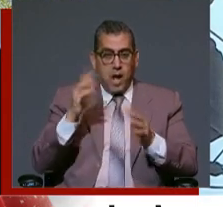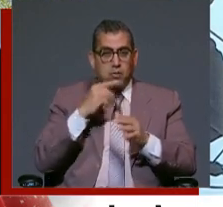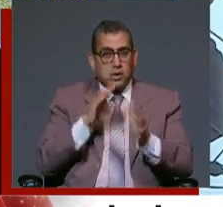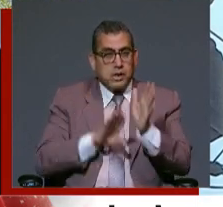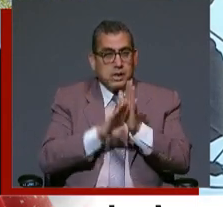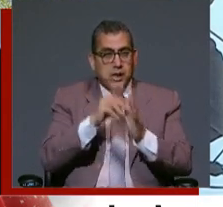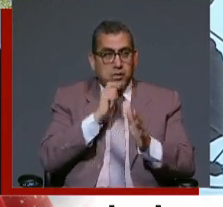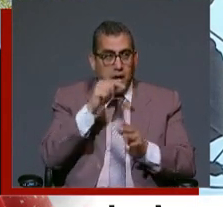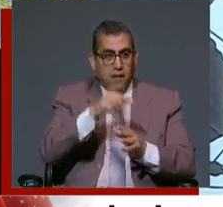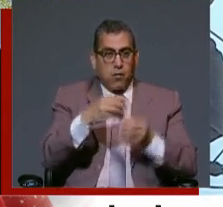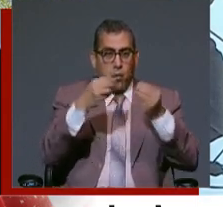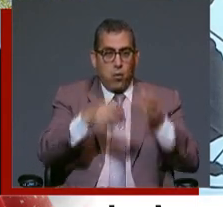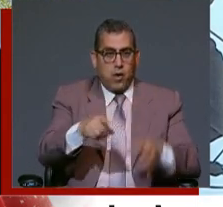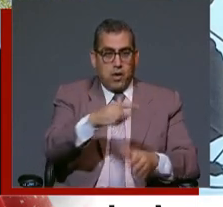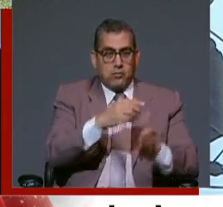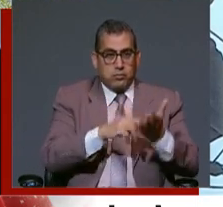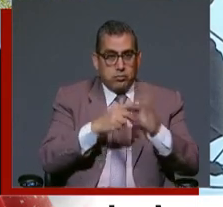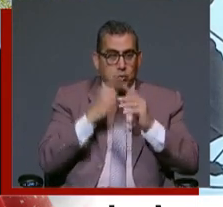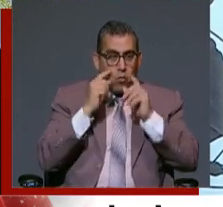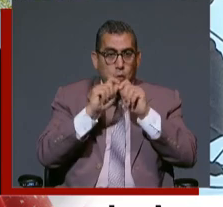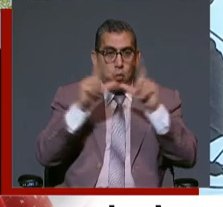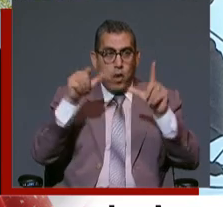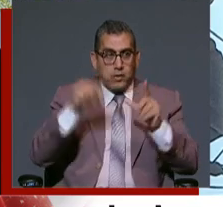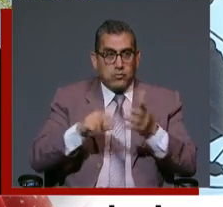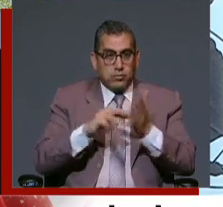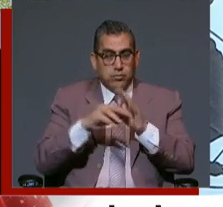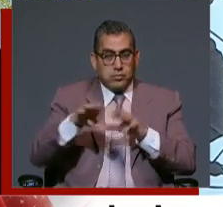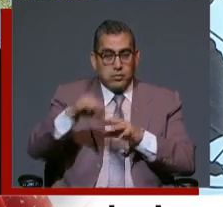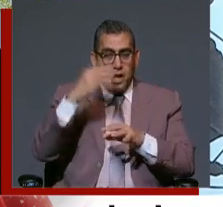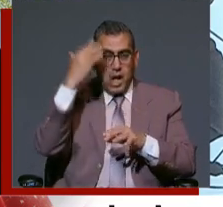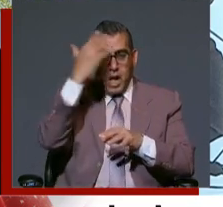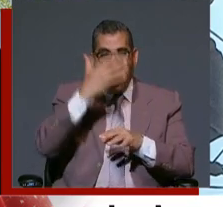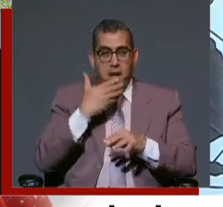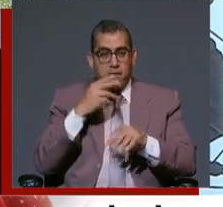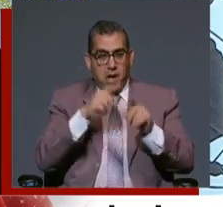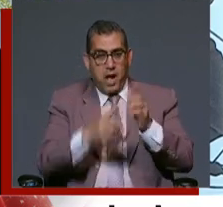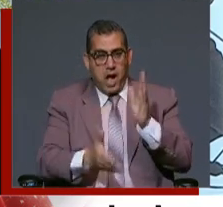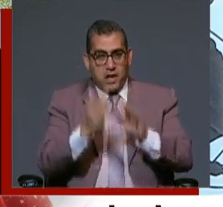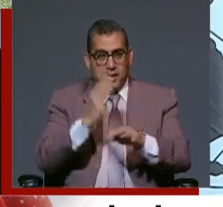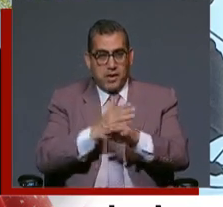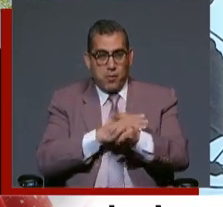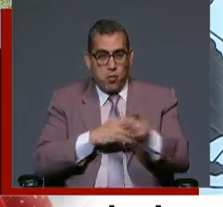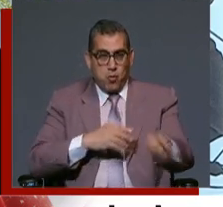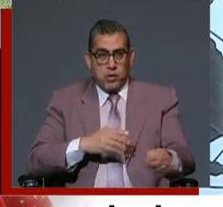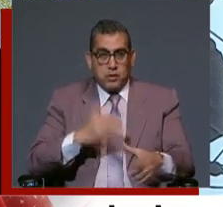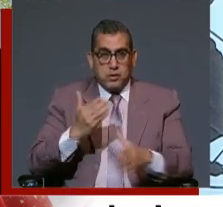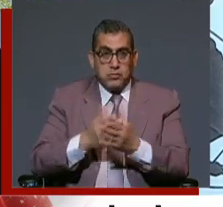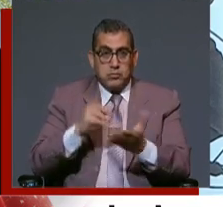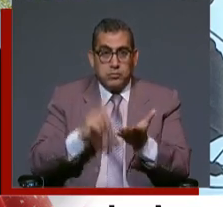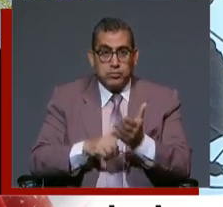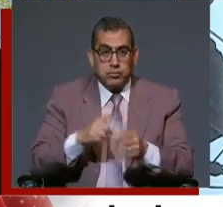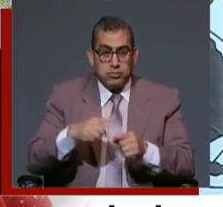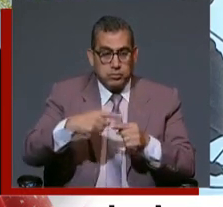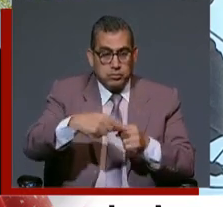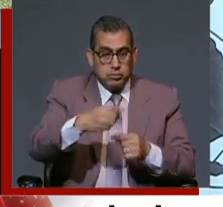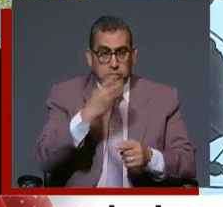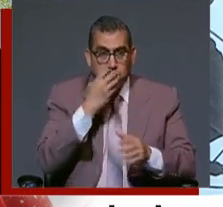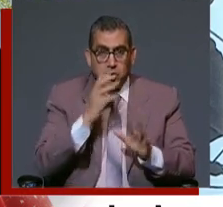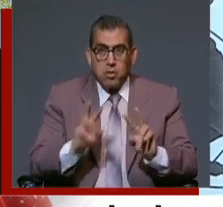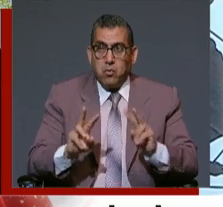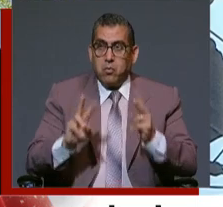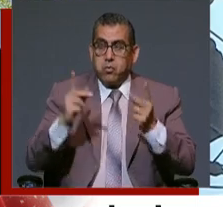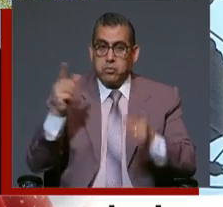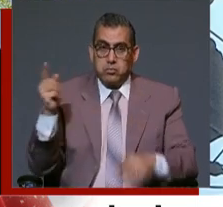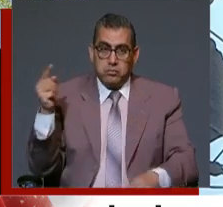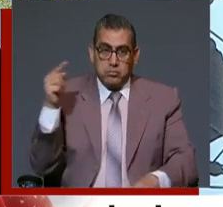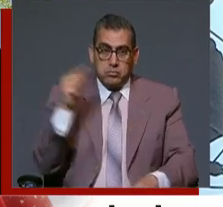نمواً، وهو ما يظهر بوضوح في دول القارة الإفريقية، حيث تؤدي هذه التغيرات